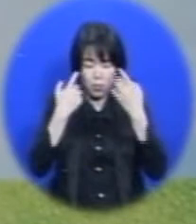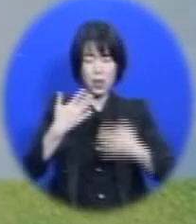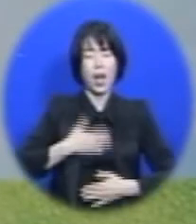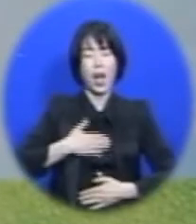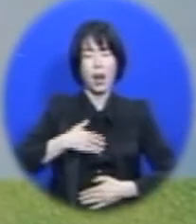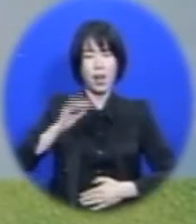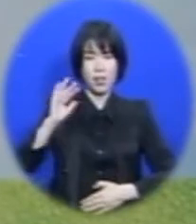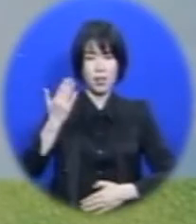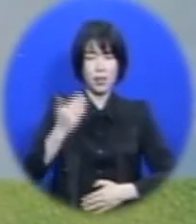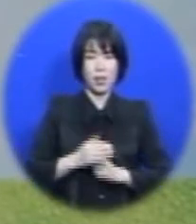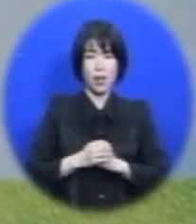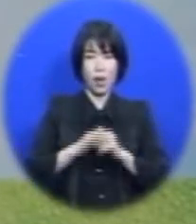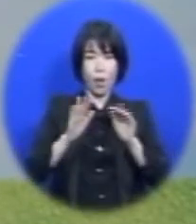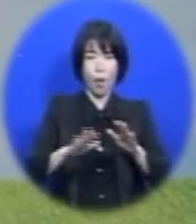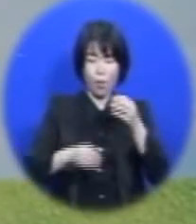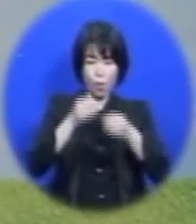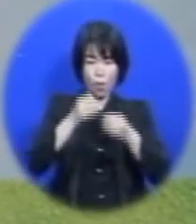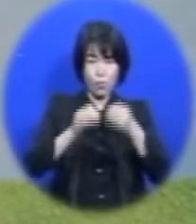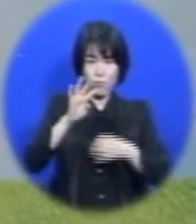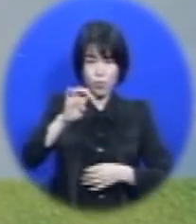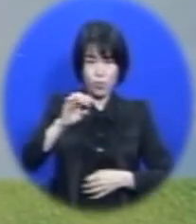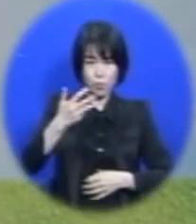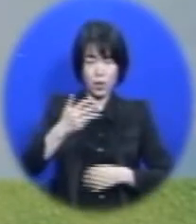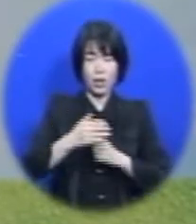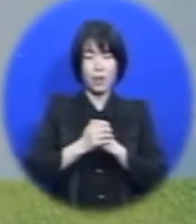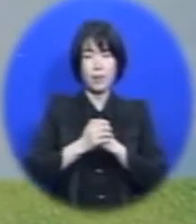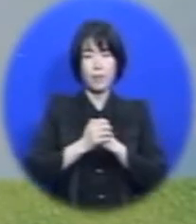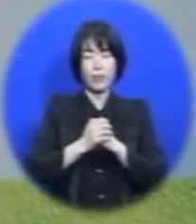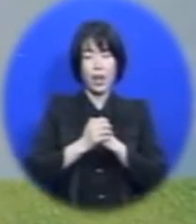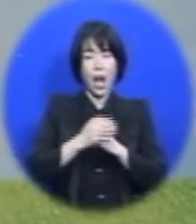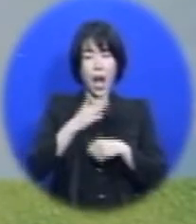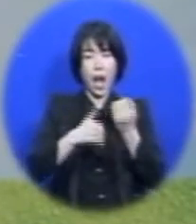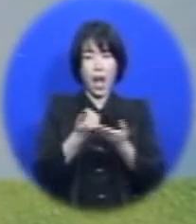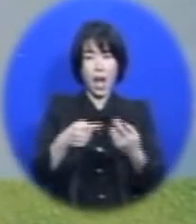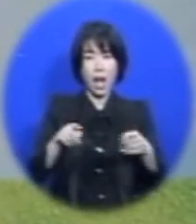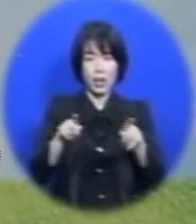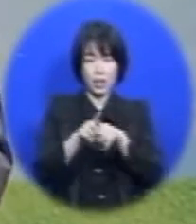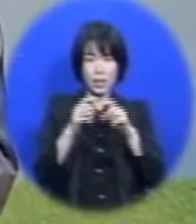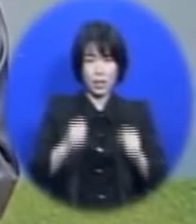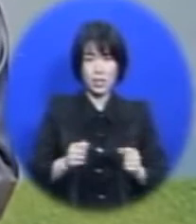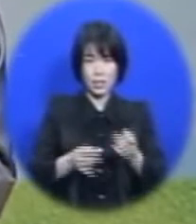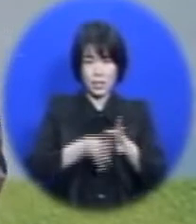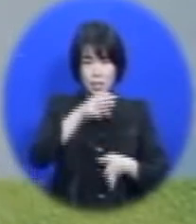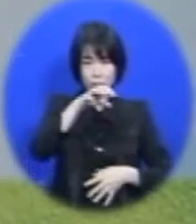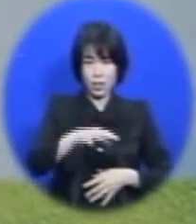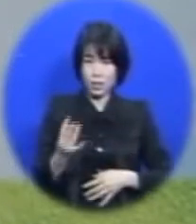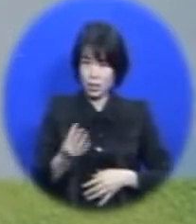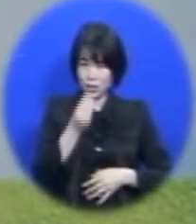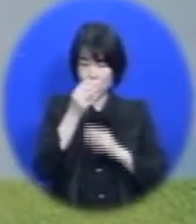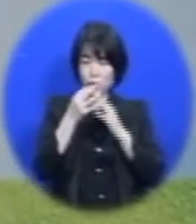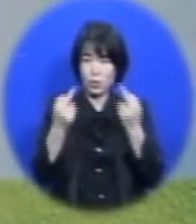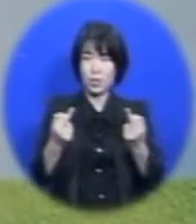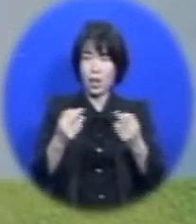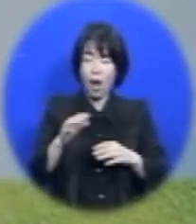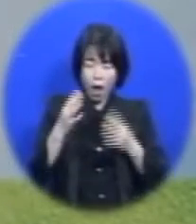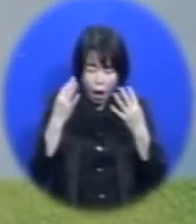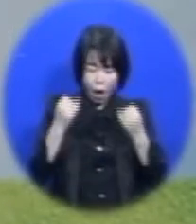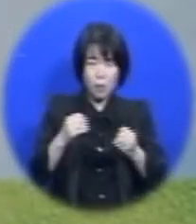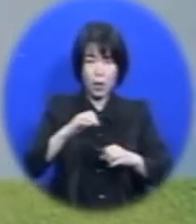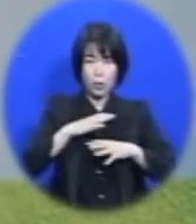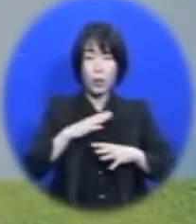합니다. 오늘 시편에 하나님이 함께 계시는 예루살렘 성과 시온산이 얼마나 놀라운 성과